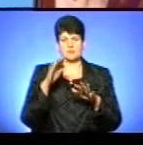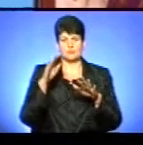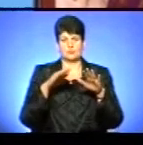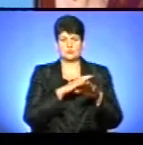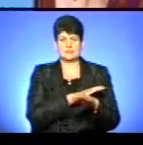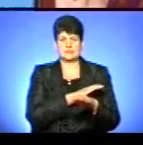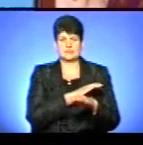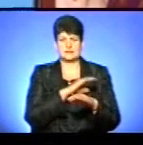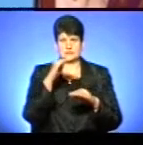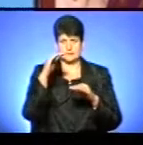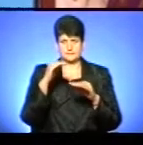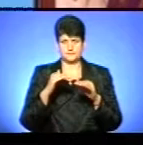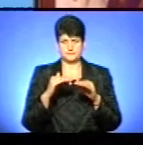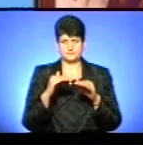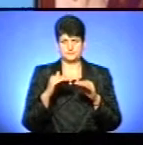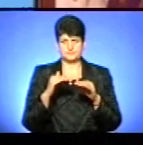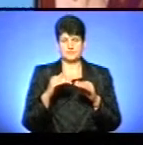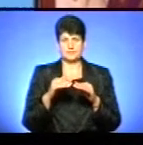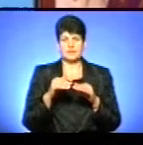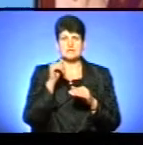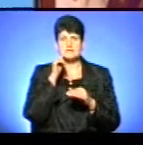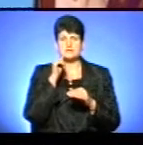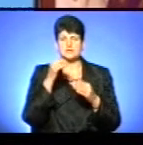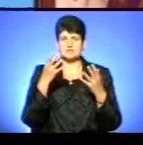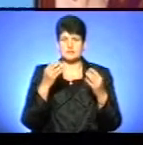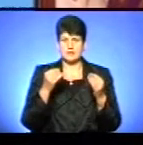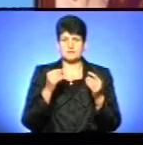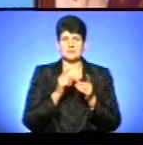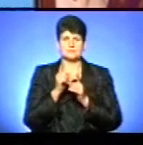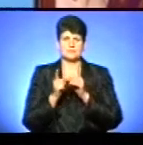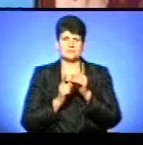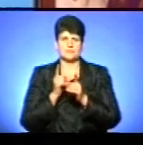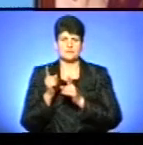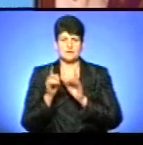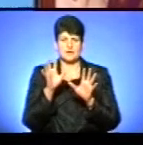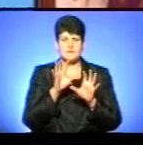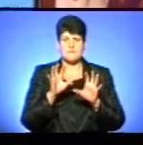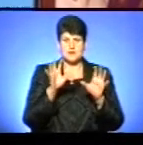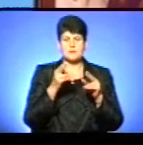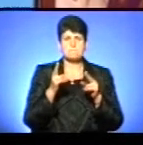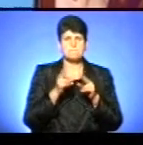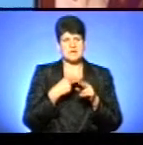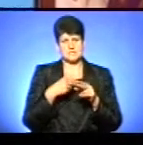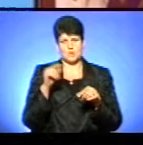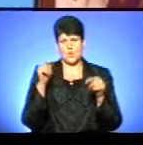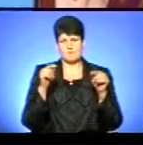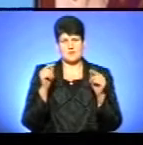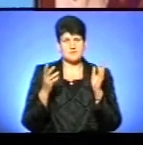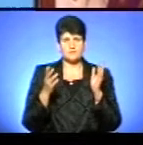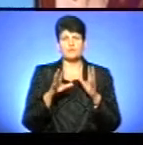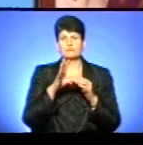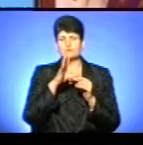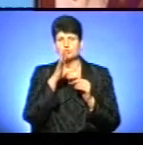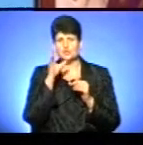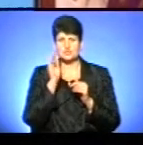пониженого атмосферного тиску. На завтрашній день мінлива хмарність, без істотних опадів, вночі та